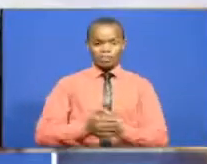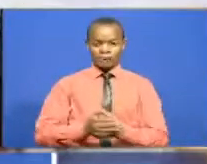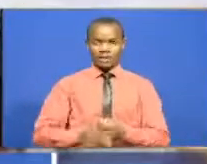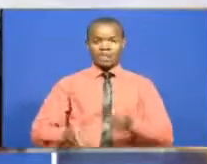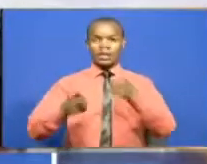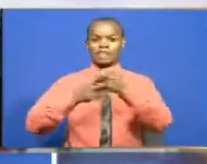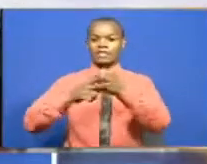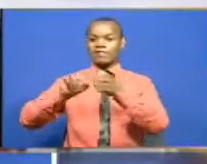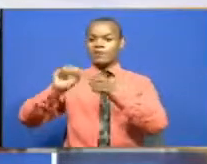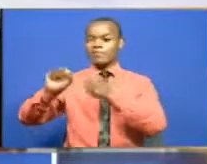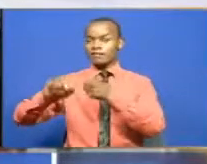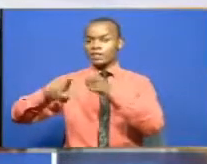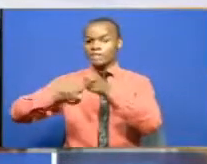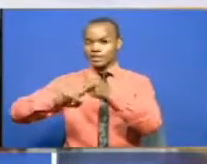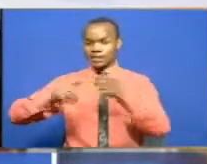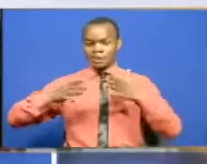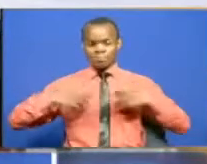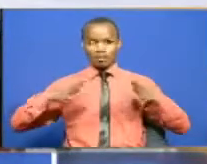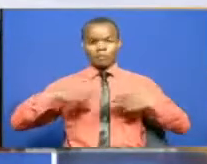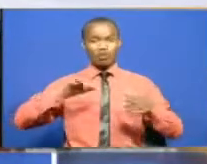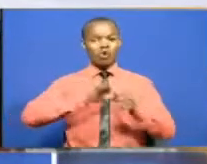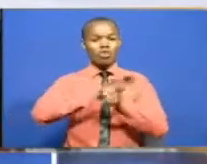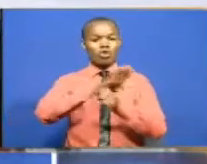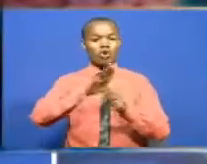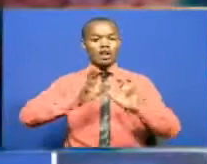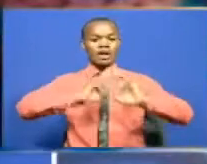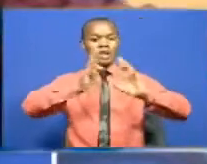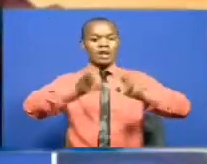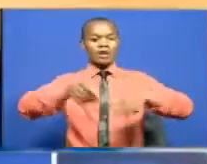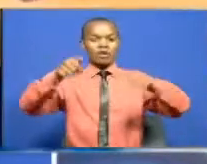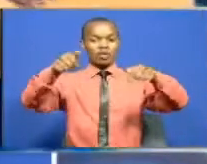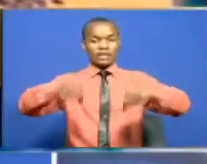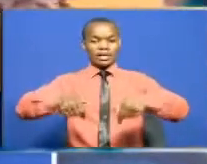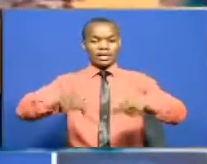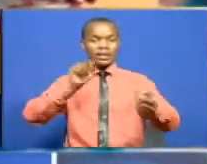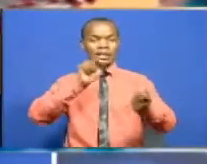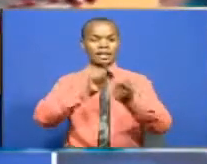756 wengine wamethibitishwa kuwa na virusi hivyo kutoka kwa sampuli